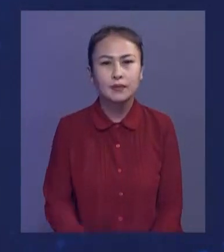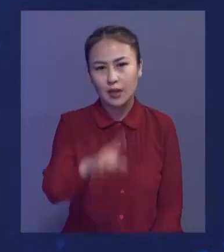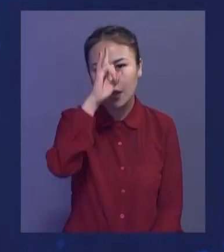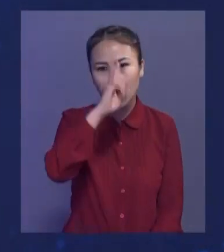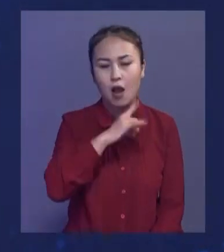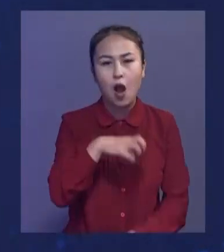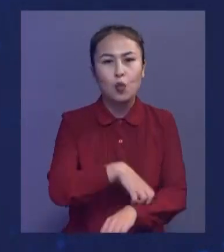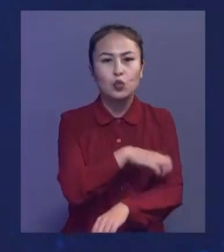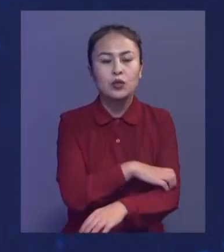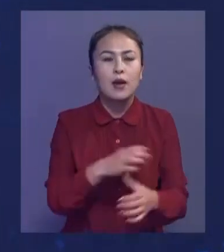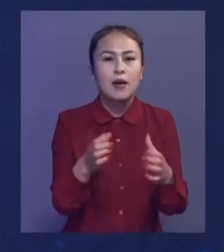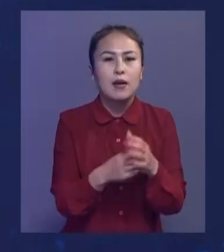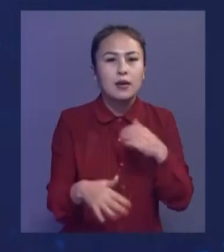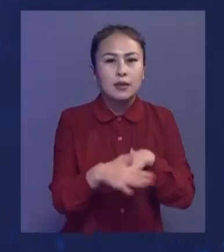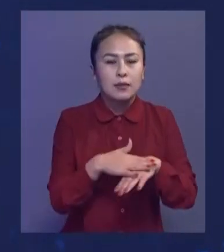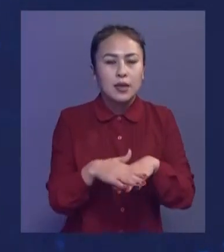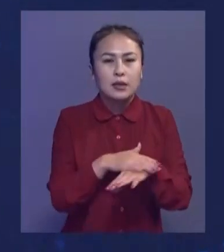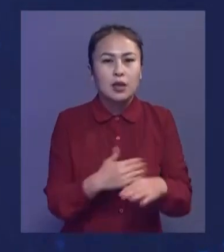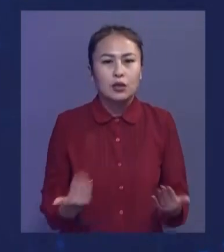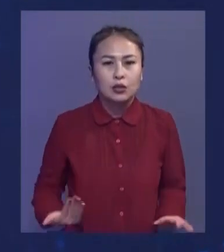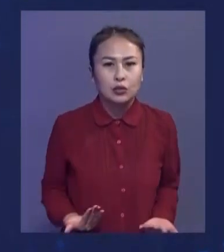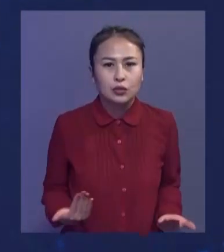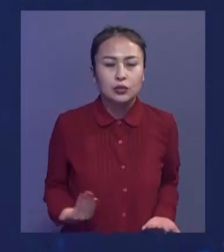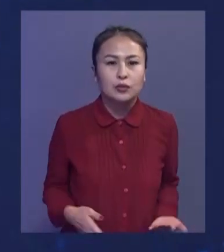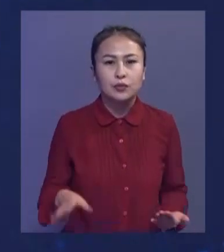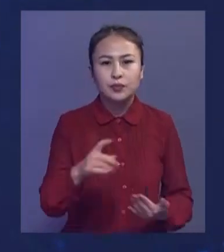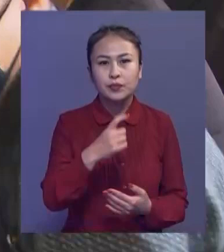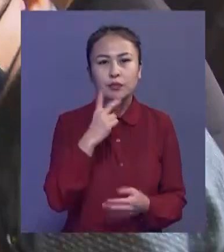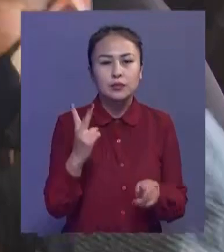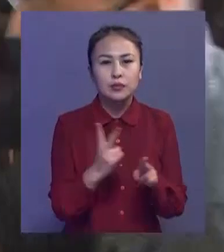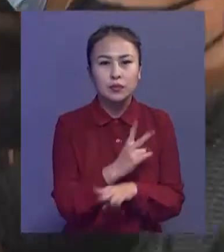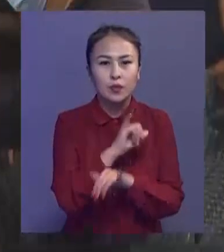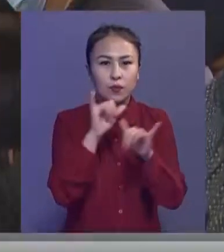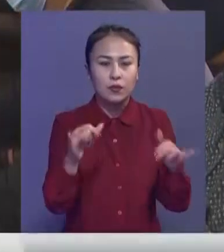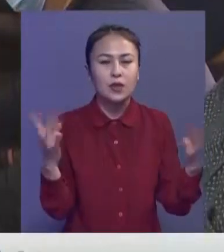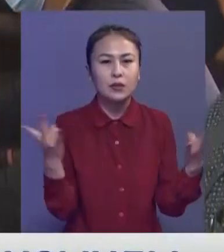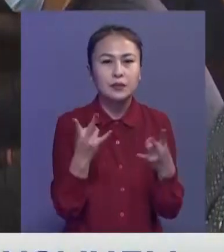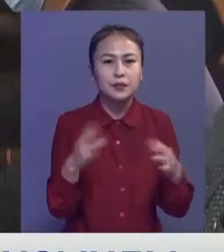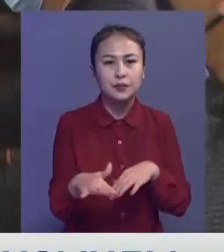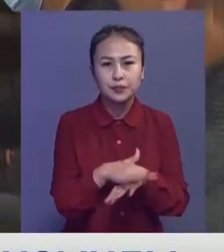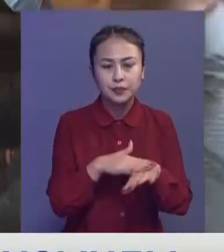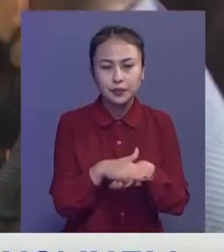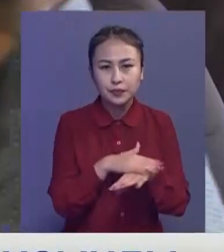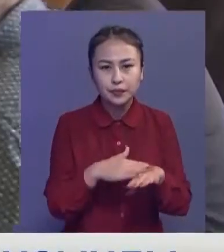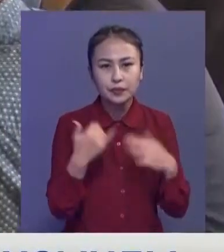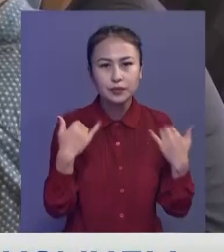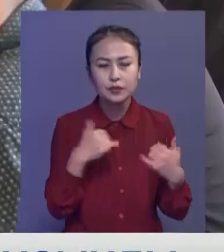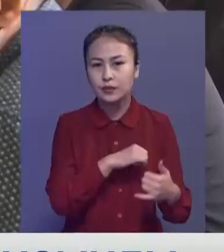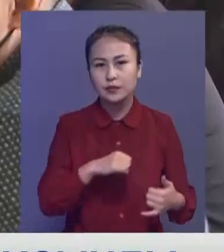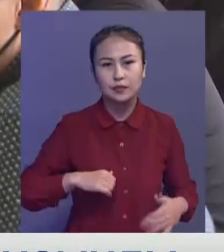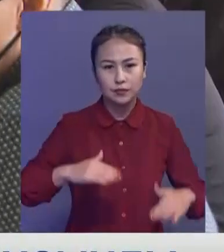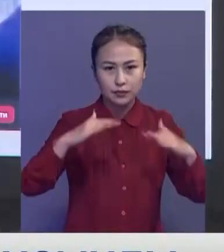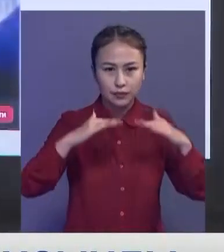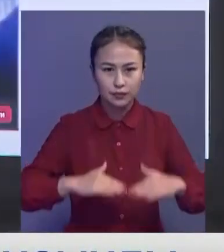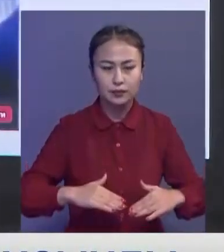Қазақстанның коммунистік халық партиясының мүшелері күнкөріс деңгейінің мөлшерін 2 есе арттыруды ұсынды. Елімізде қазір ең төменгі